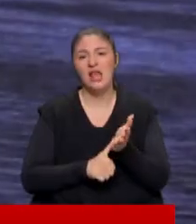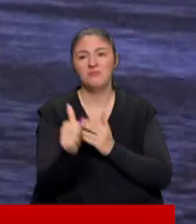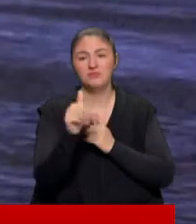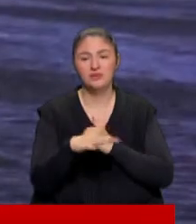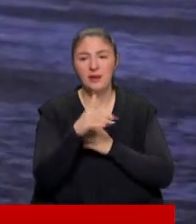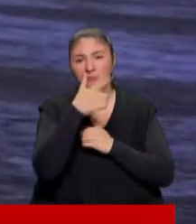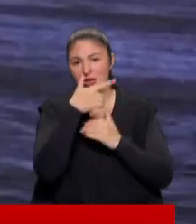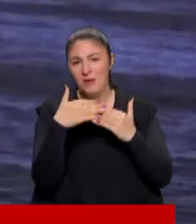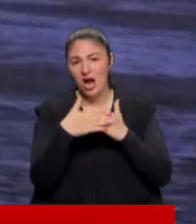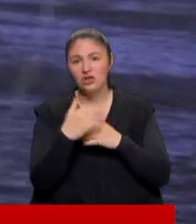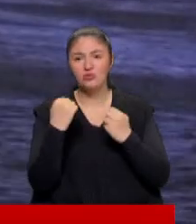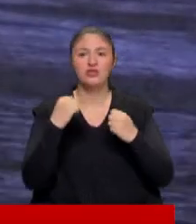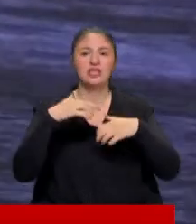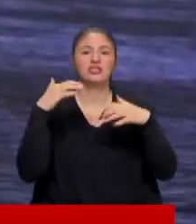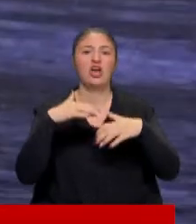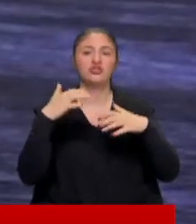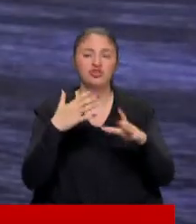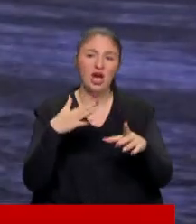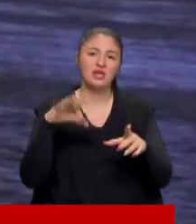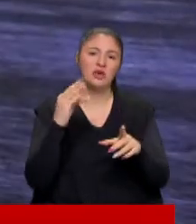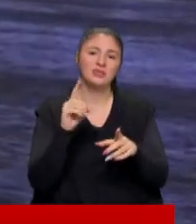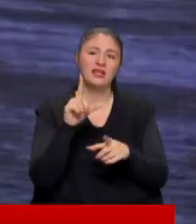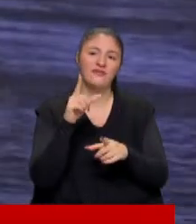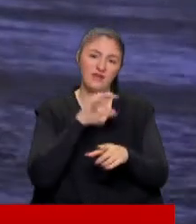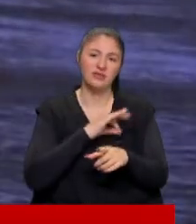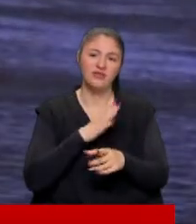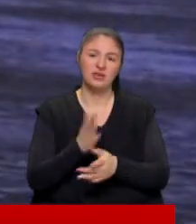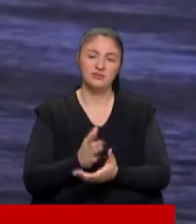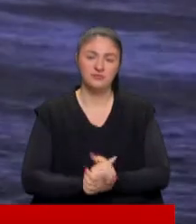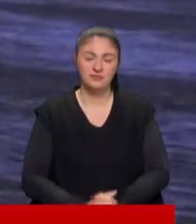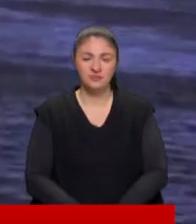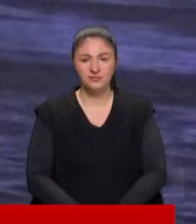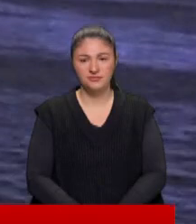tamamında perşembe akşam kuvvetli sağanak yağışa hazırlıklı olmakta fayda var.